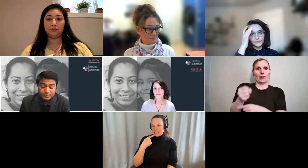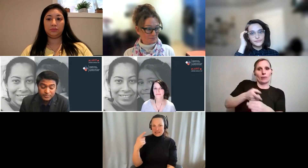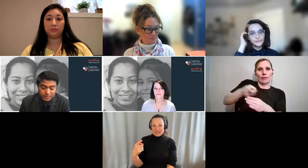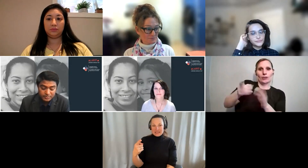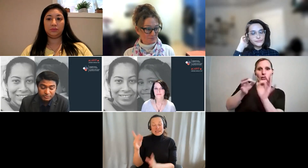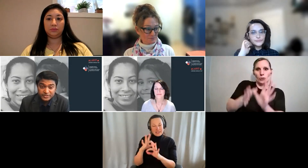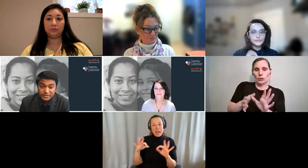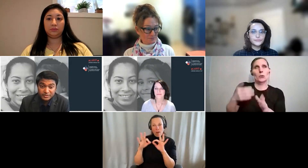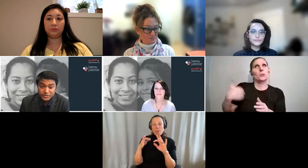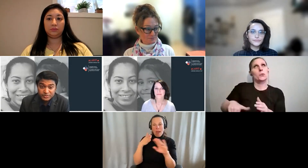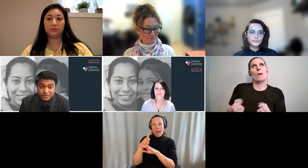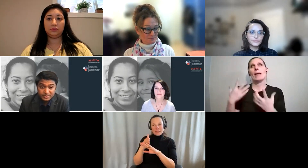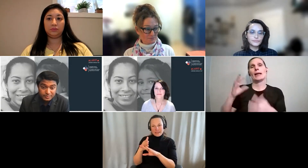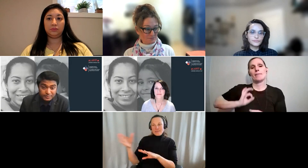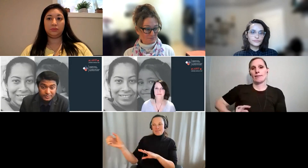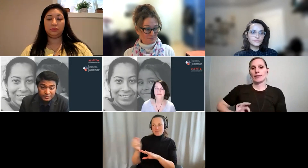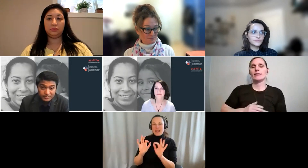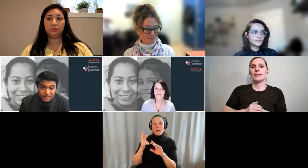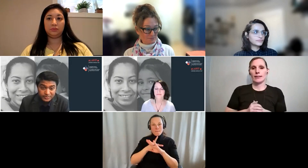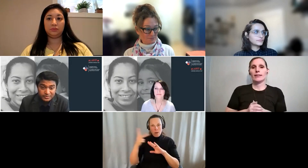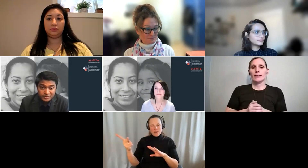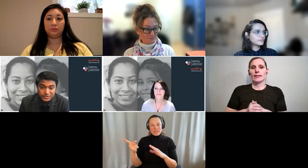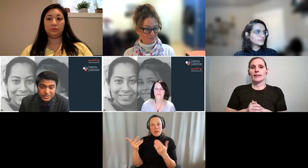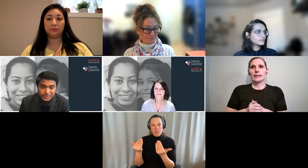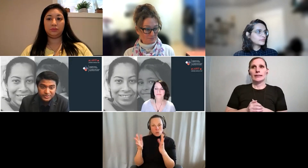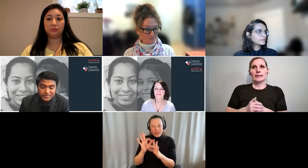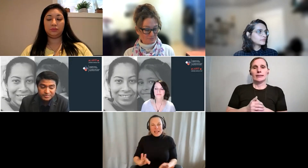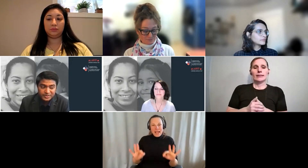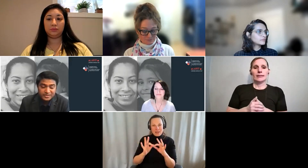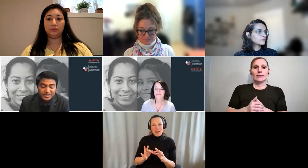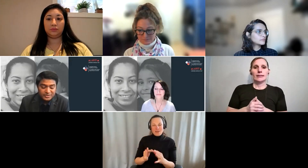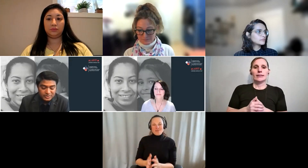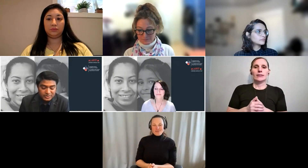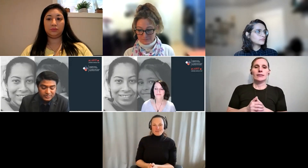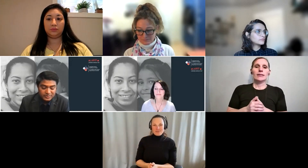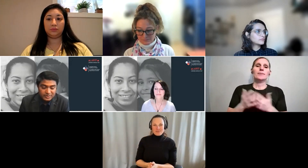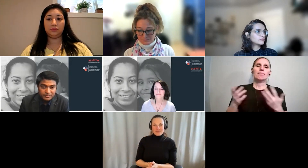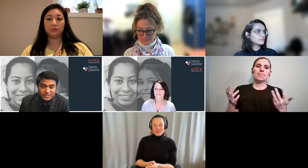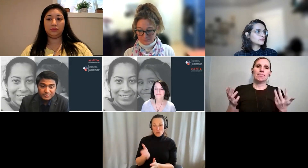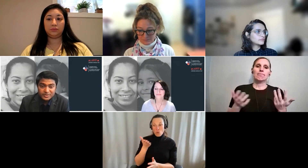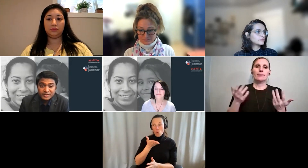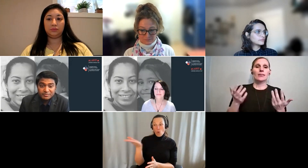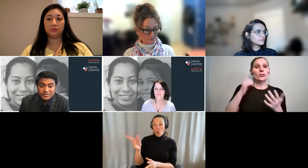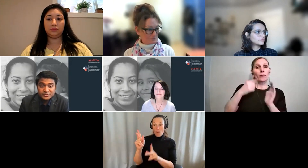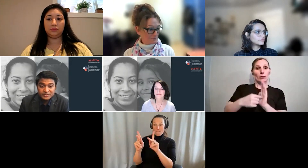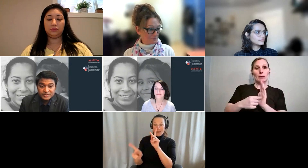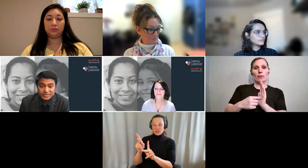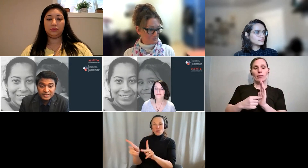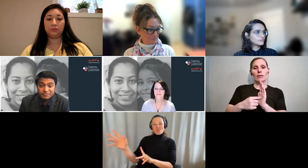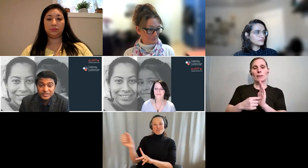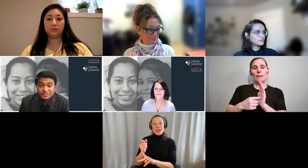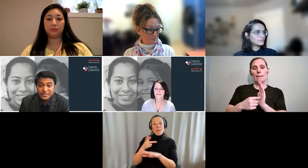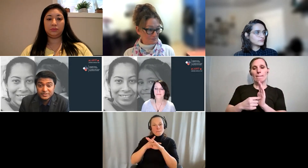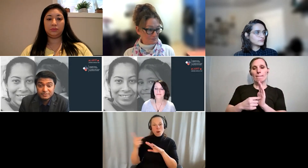interprètes professionnels et des langagers professionnels. Donc, par exemple,